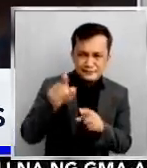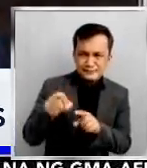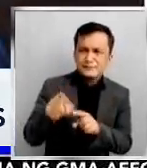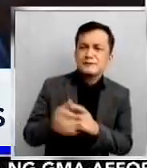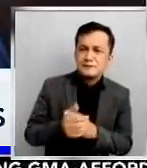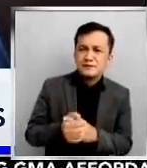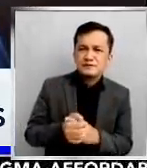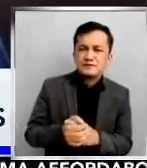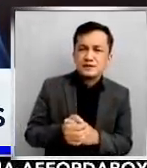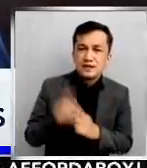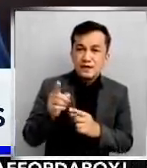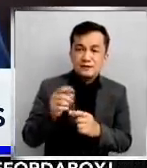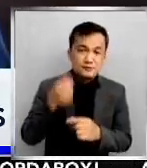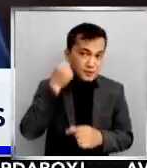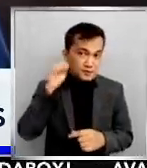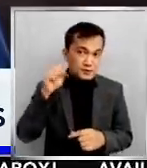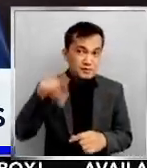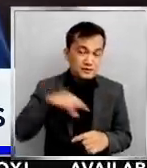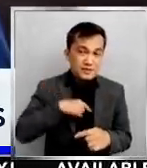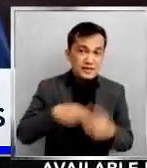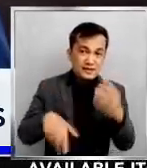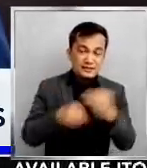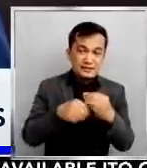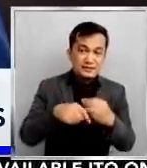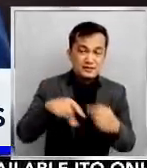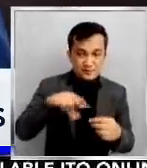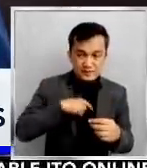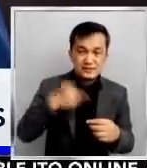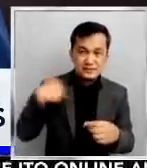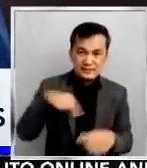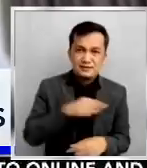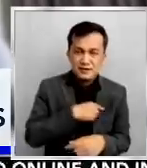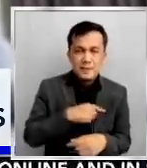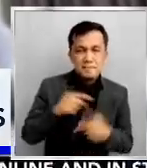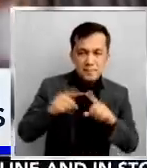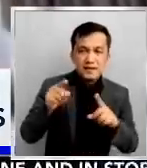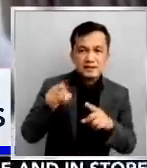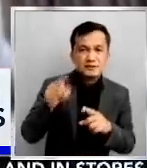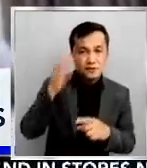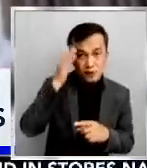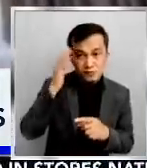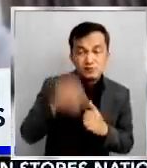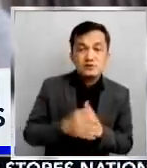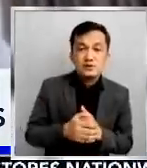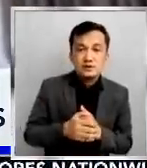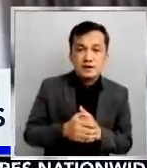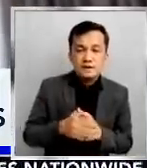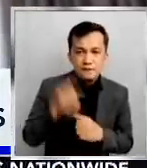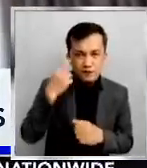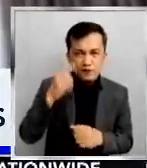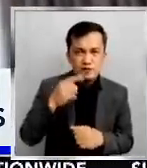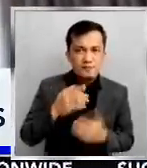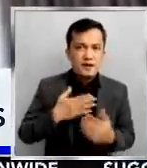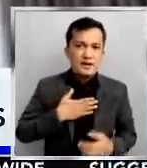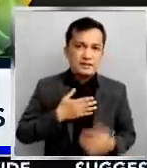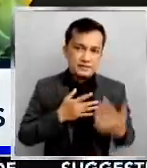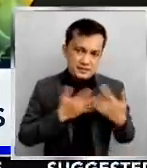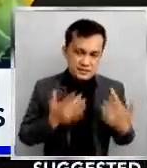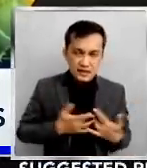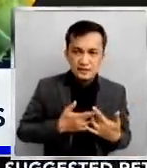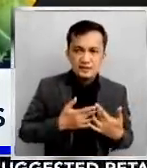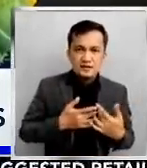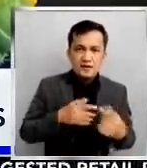silver medal, additional medal yun sa atin. Pero alam mo, para sa puso ko at sa puso ng bawat